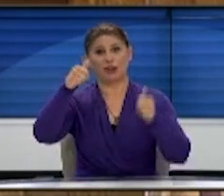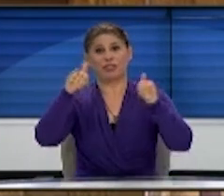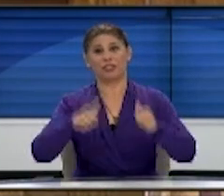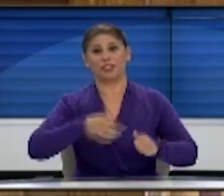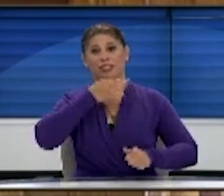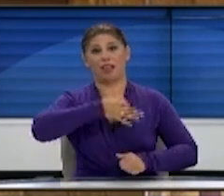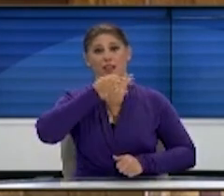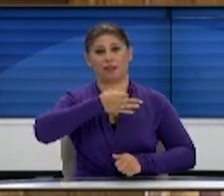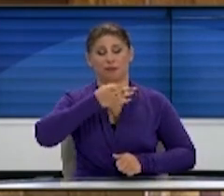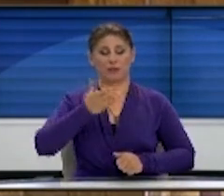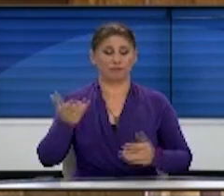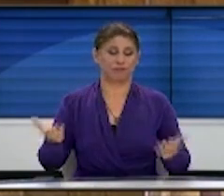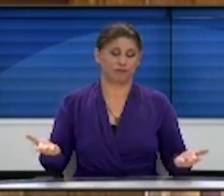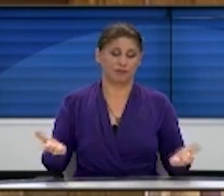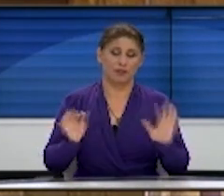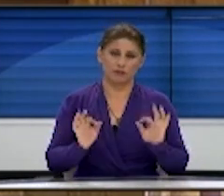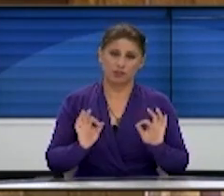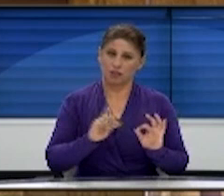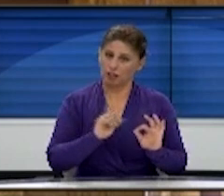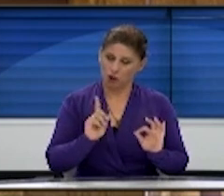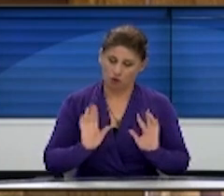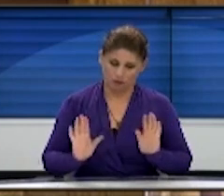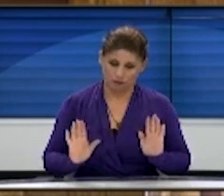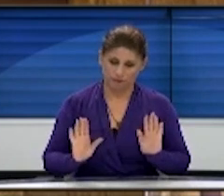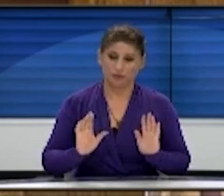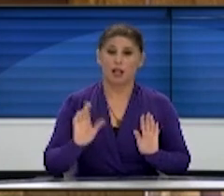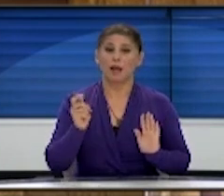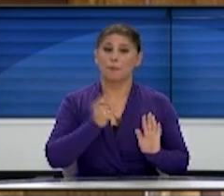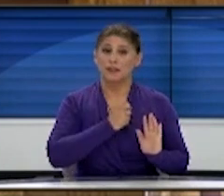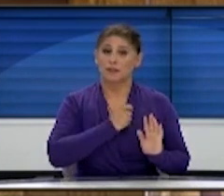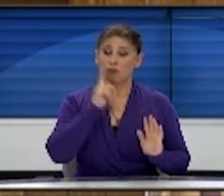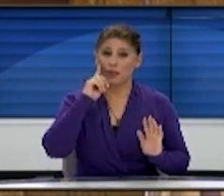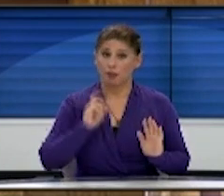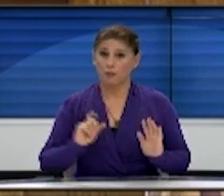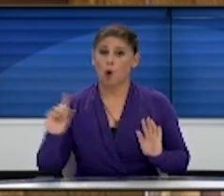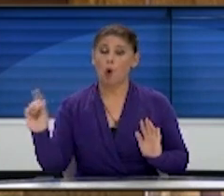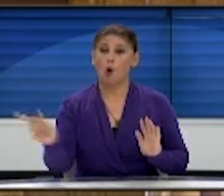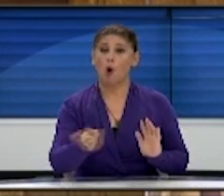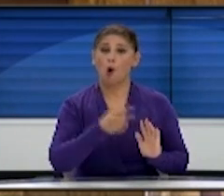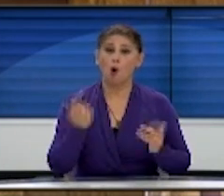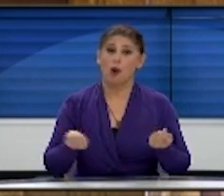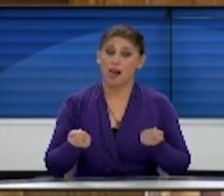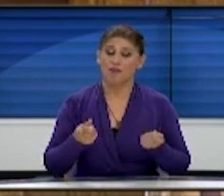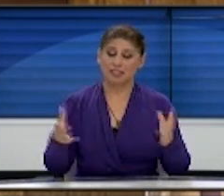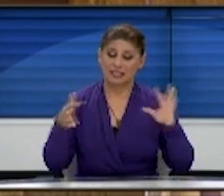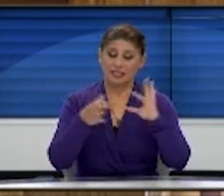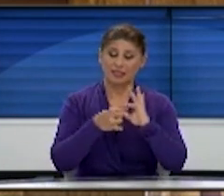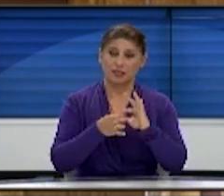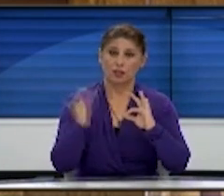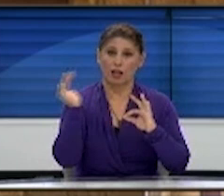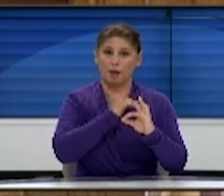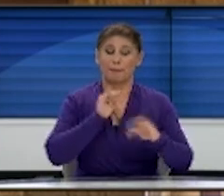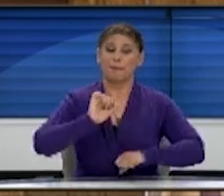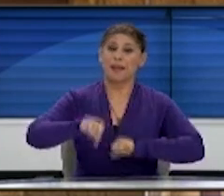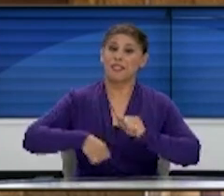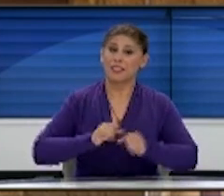του. Φυσικά και όχι. Θεωρούμε δεδομένο ότι όλα αυτά συνδέονται άμεσα με